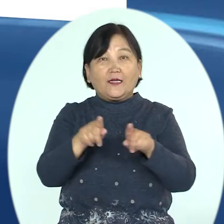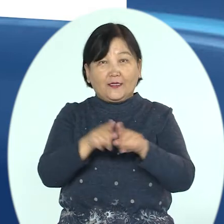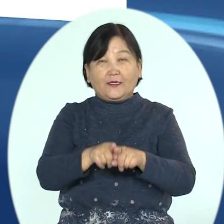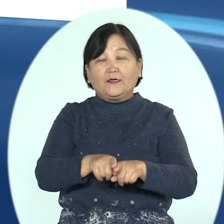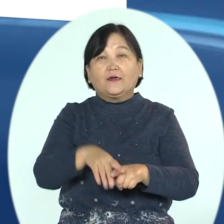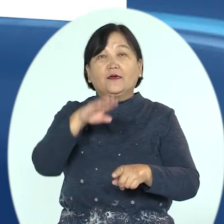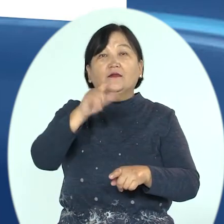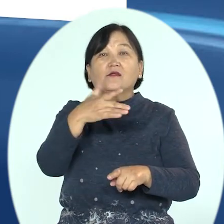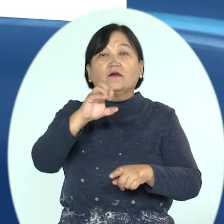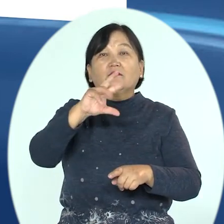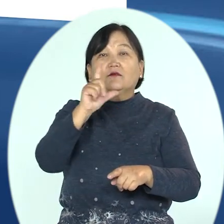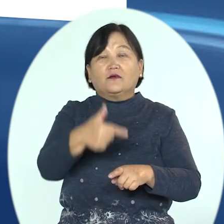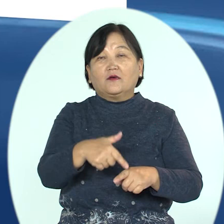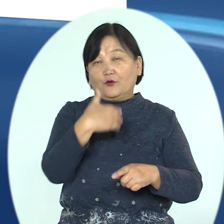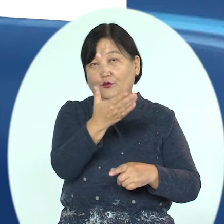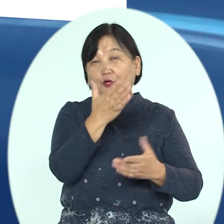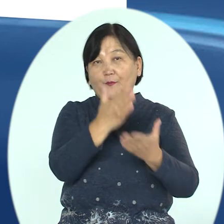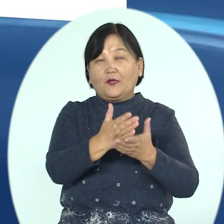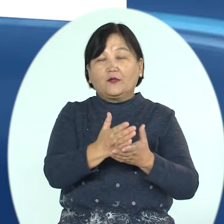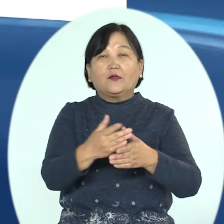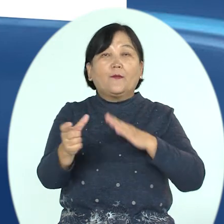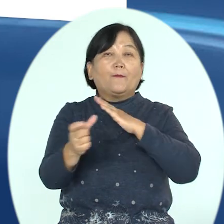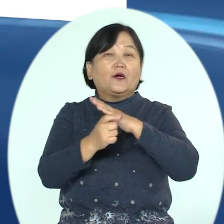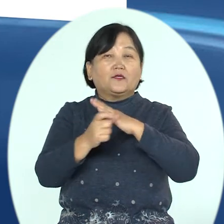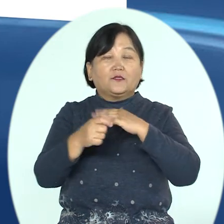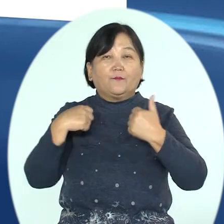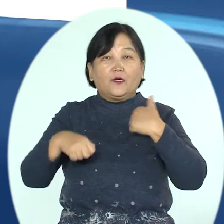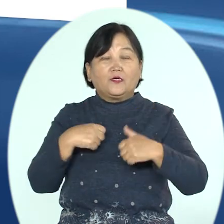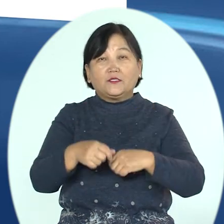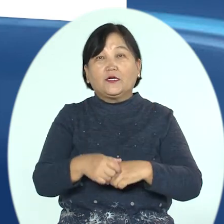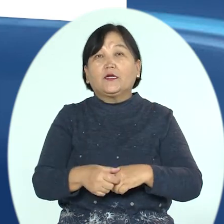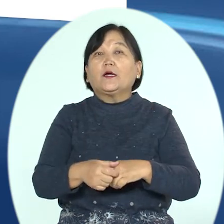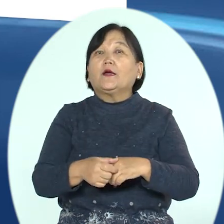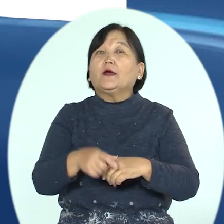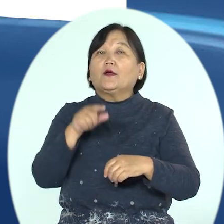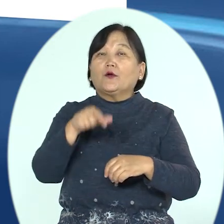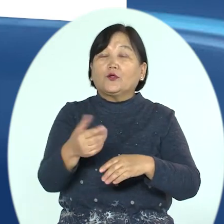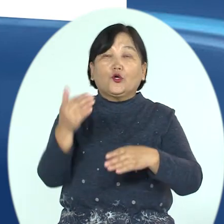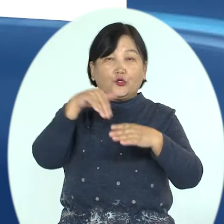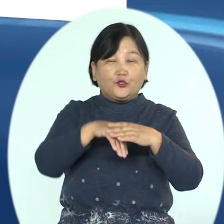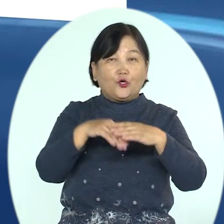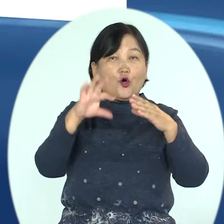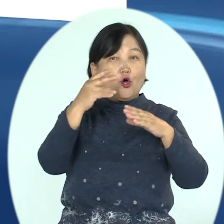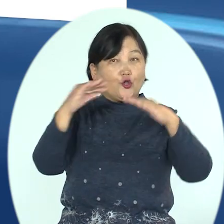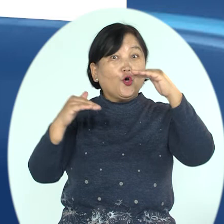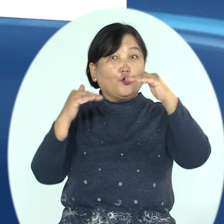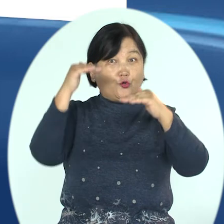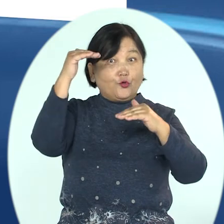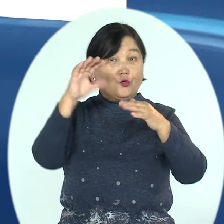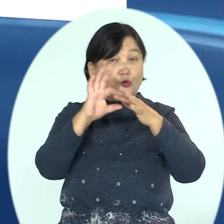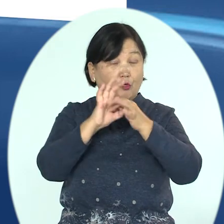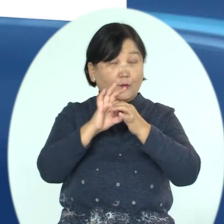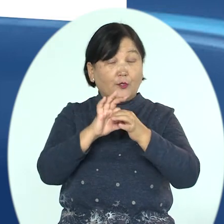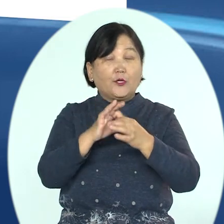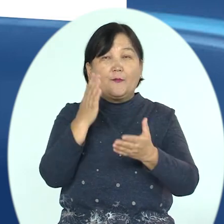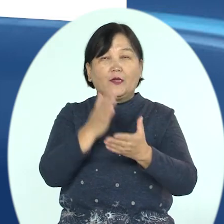ийм амжиргааны зардал байж байгаа. Энэ төрөний нөгөө багш мэрэгчлэр эсэх чинь одоо өндөр оноо авсан гэдэг энэтэй бол бас ингээ ойлтой явж байгаа.